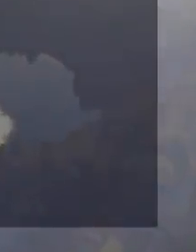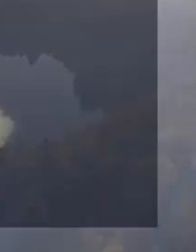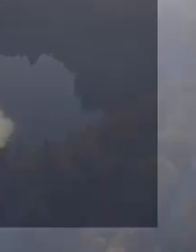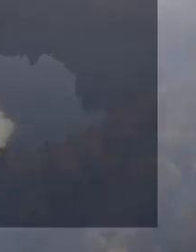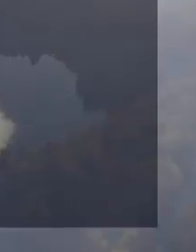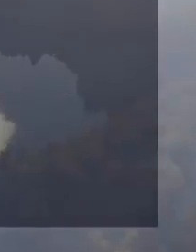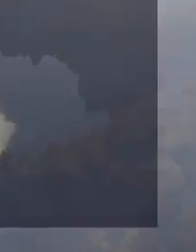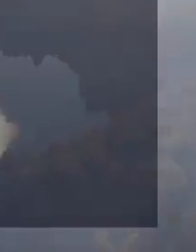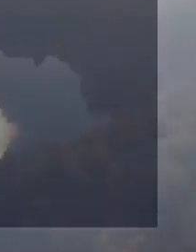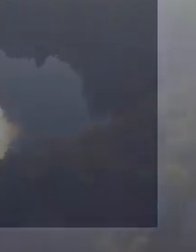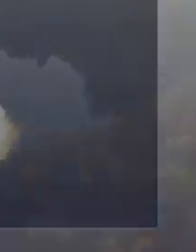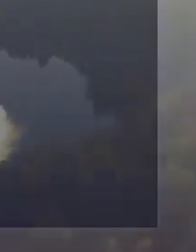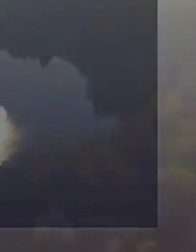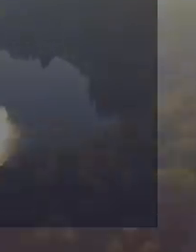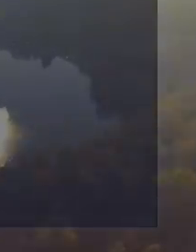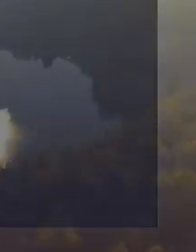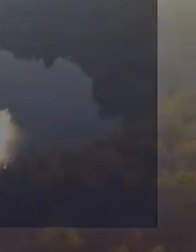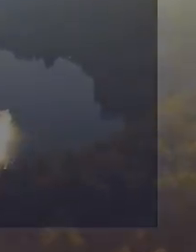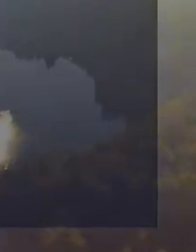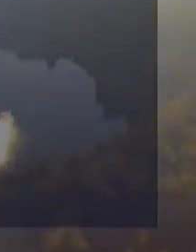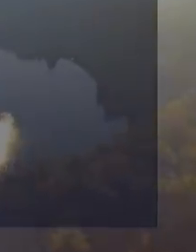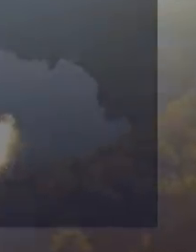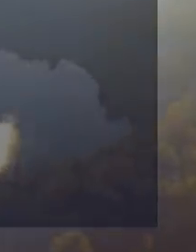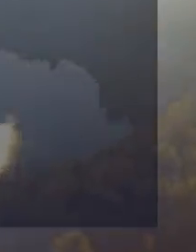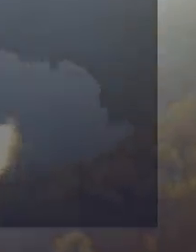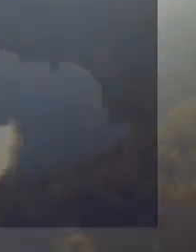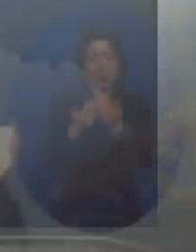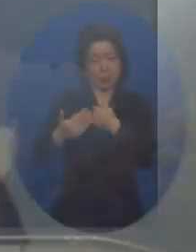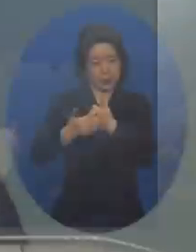받으셨느니라. 아멘. 하나님의 말씀입니다.